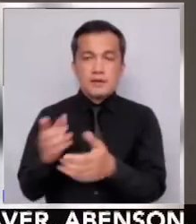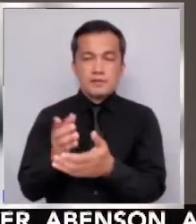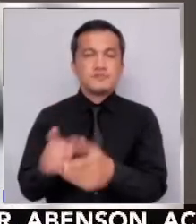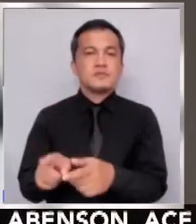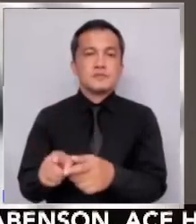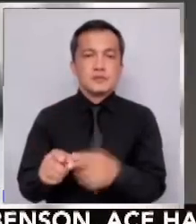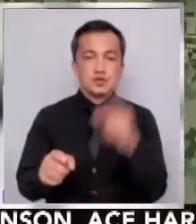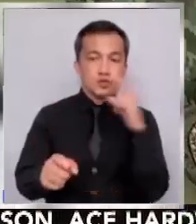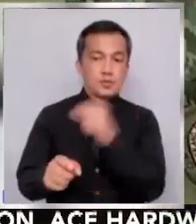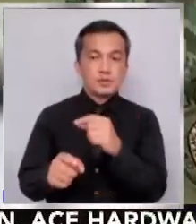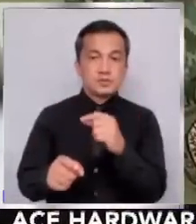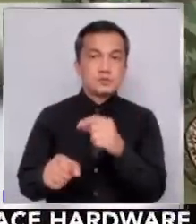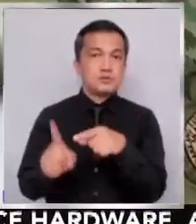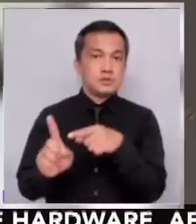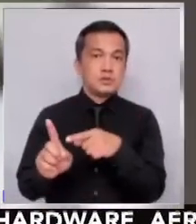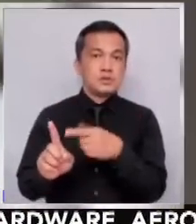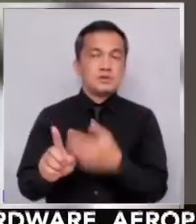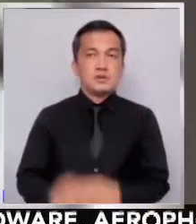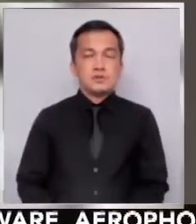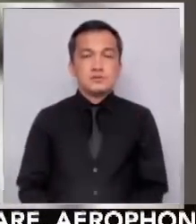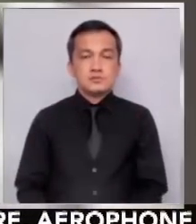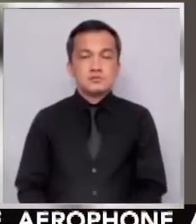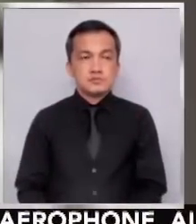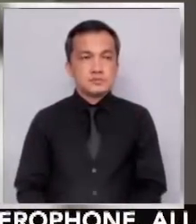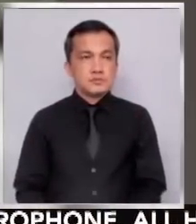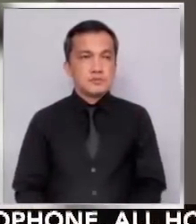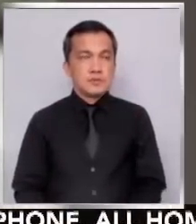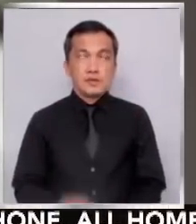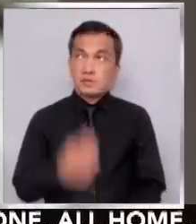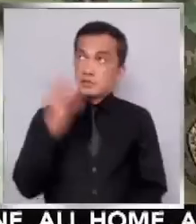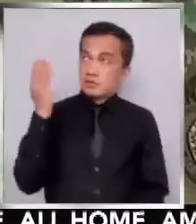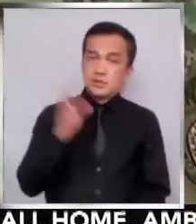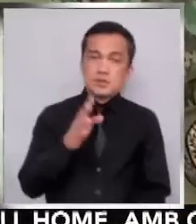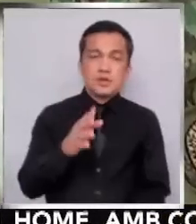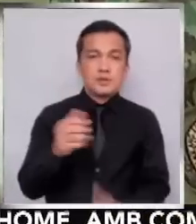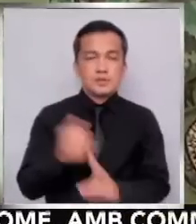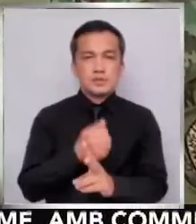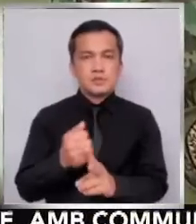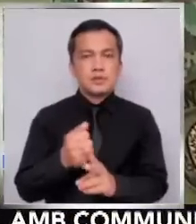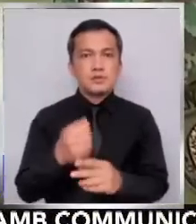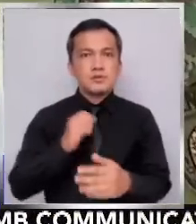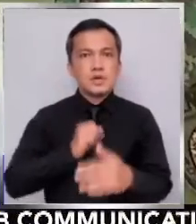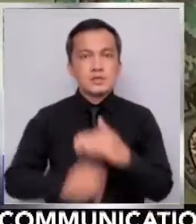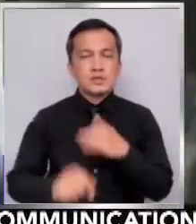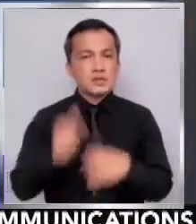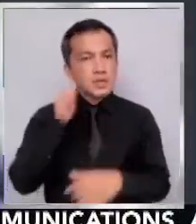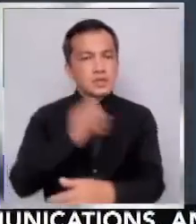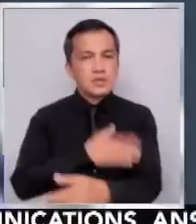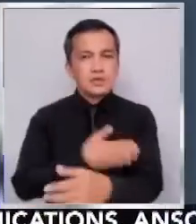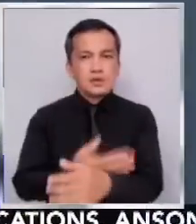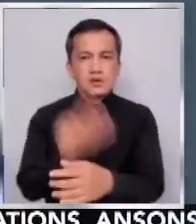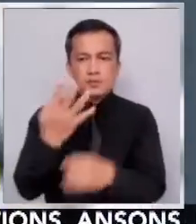isang impormante. Ang biktima niya rito, his biological daughter, 4 years old. The incident, sir, actually happened.